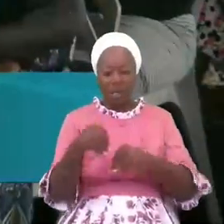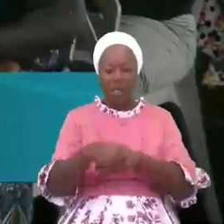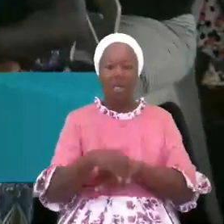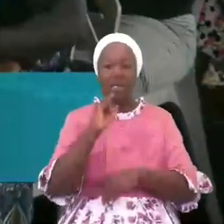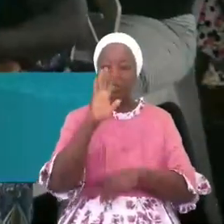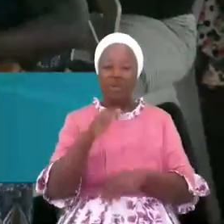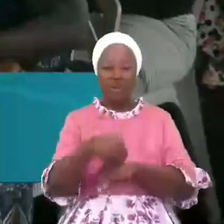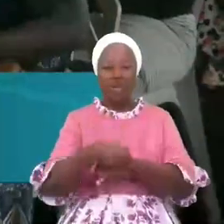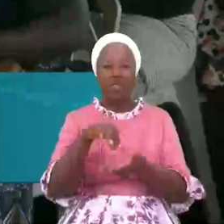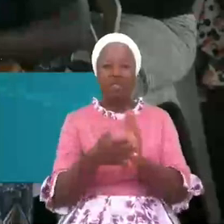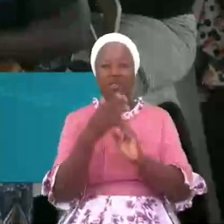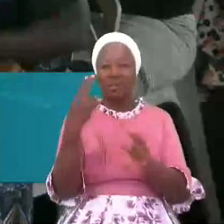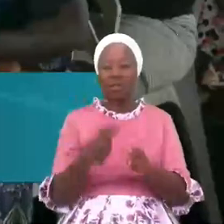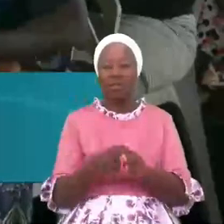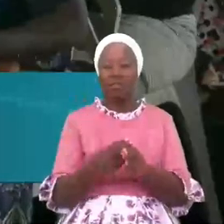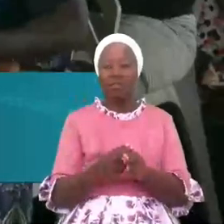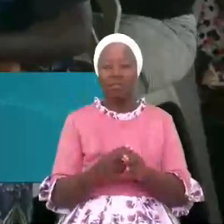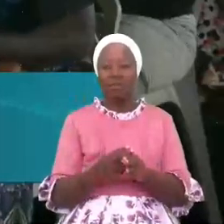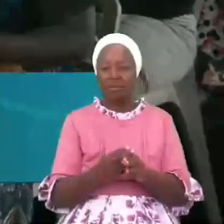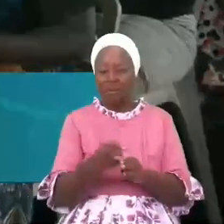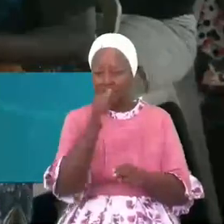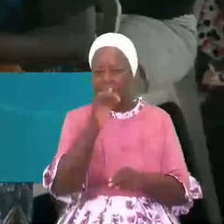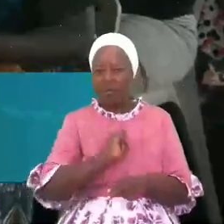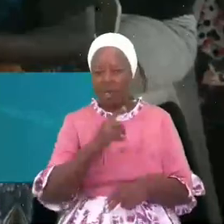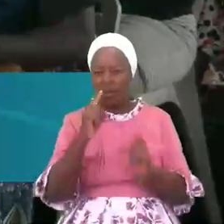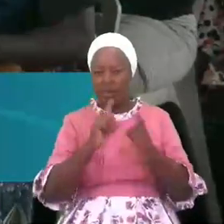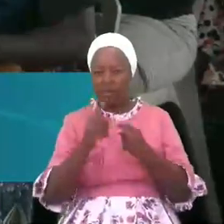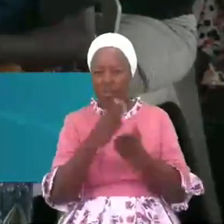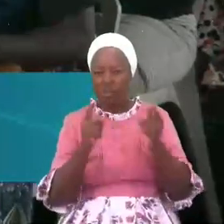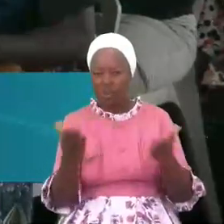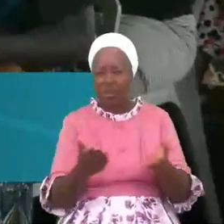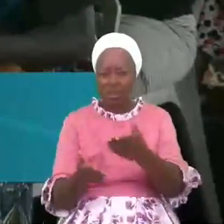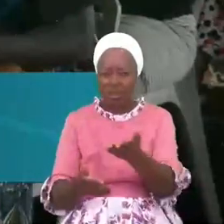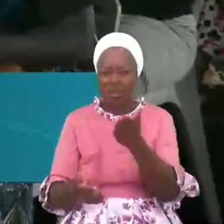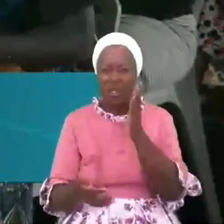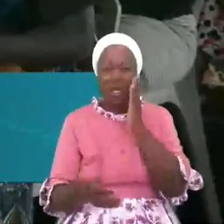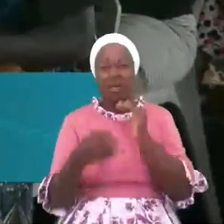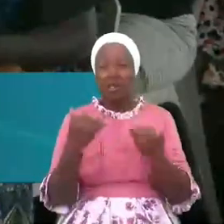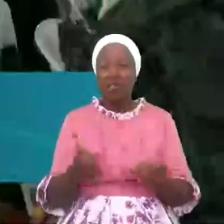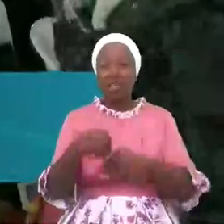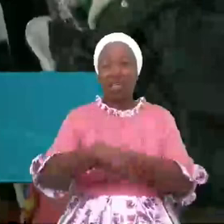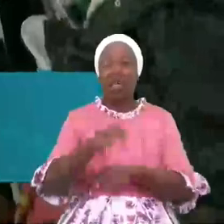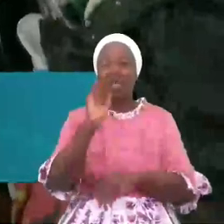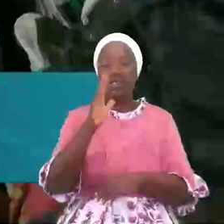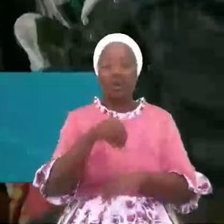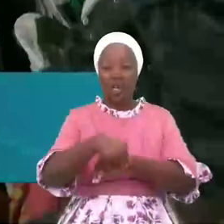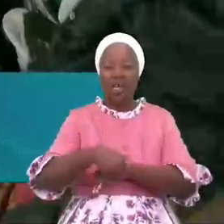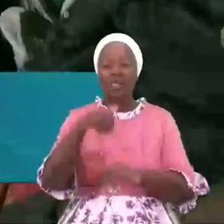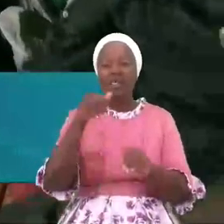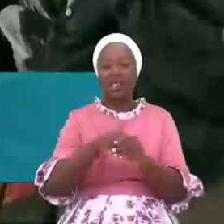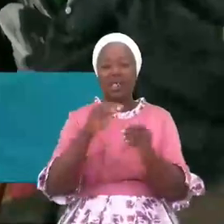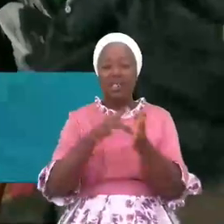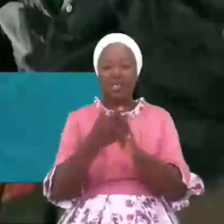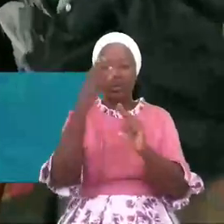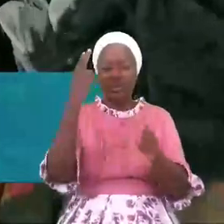ta soirée. Est-ce que je parle à quelqu'un là-bas? Ce soir, c'est ta soirée au nom